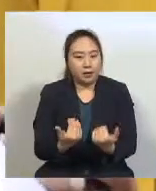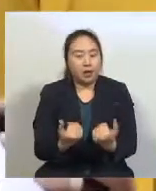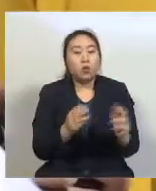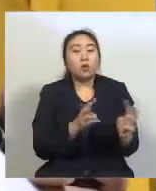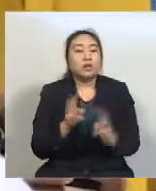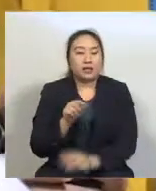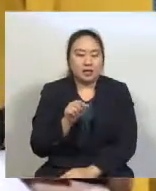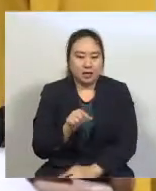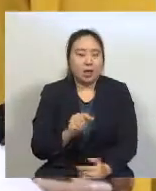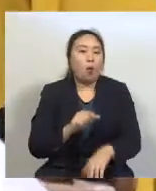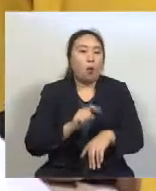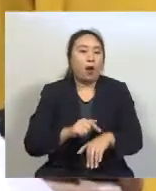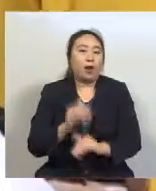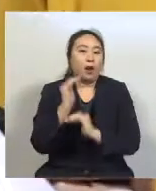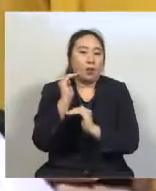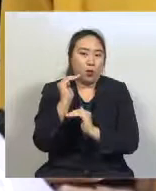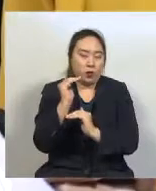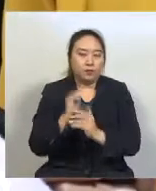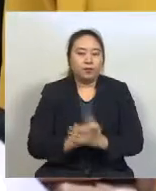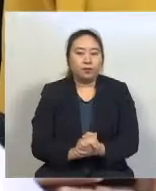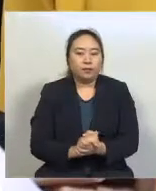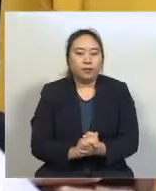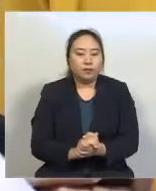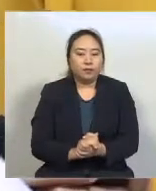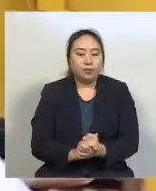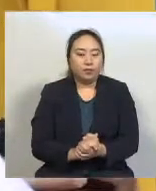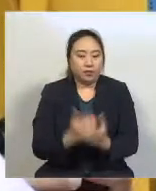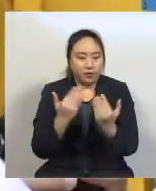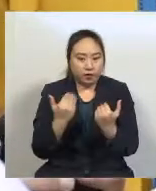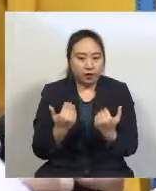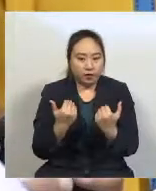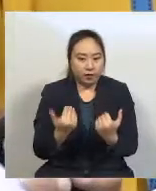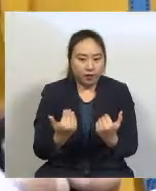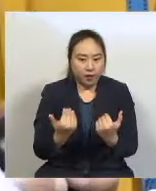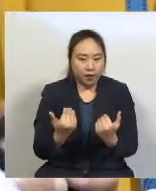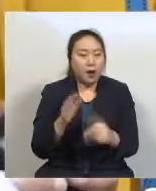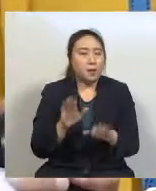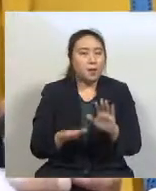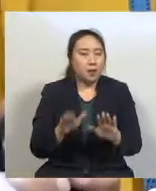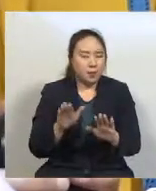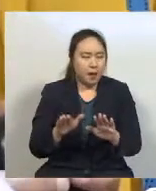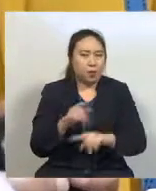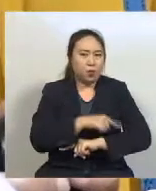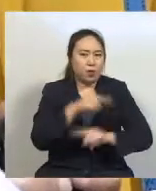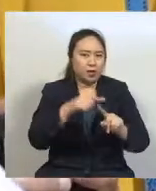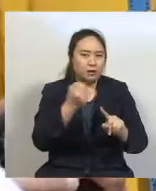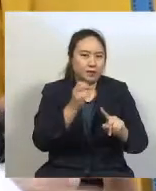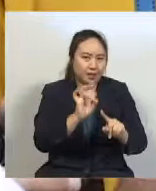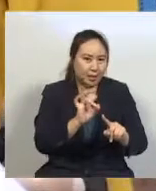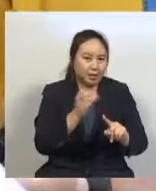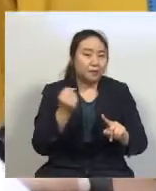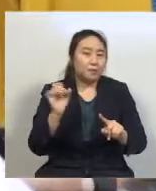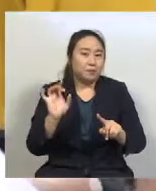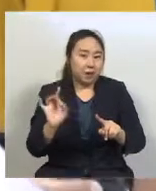ระยะเวลาครับส่วนแน่นอนไว้อย่างน้อยก็17 18ถ้าสมมติไม่เสร็จเนี่ยเราก็สาม